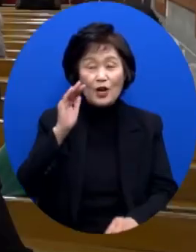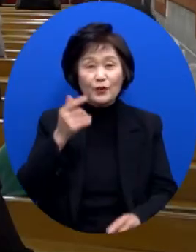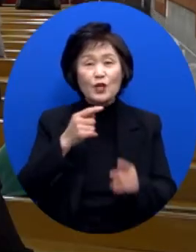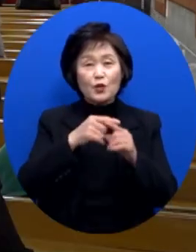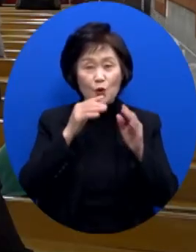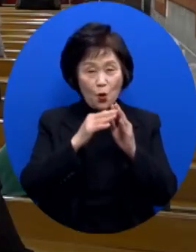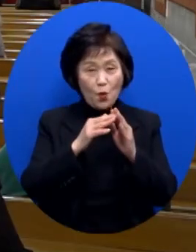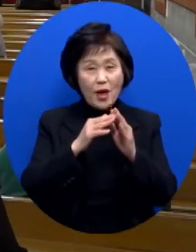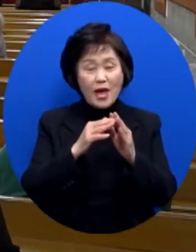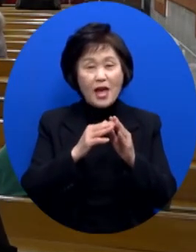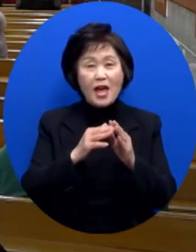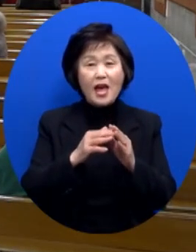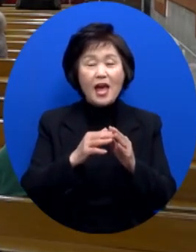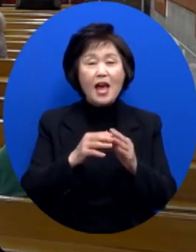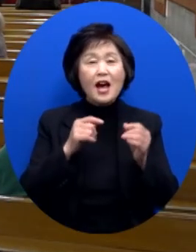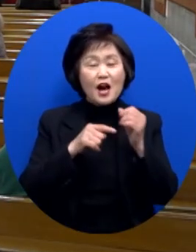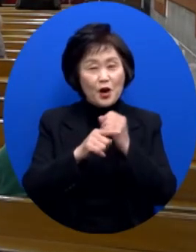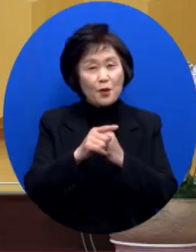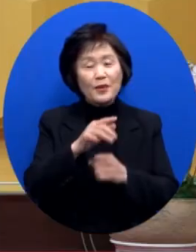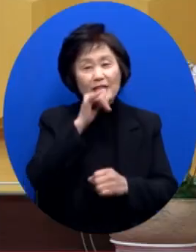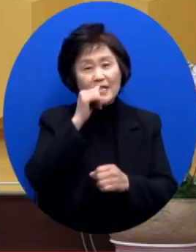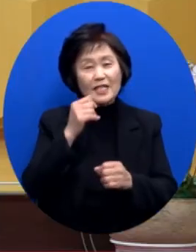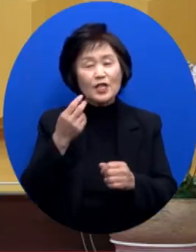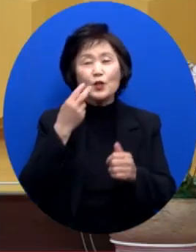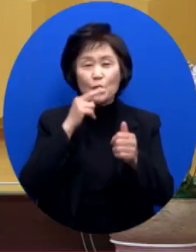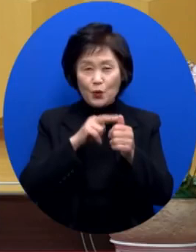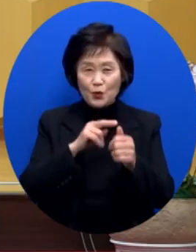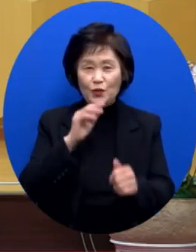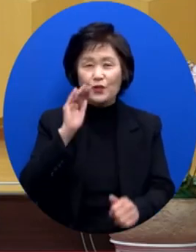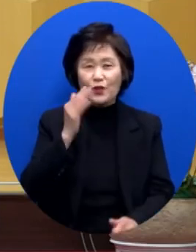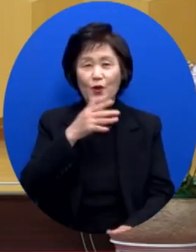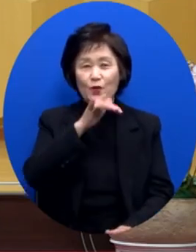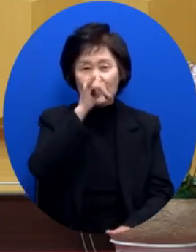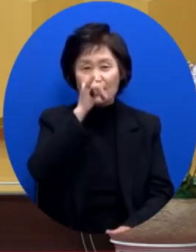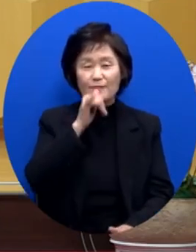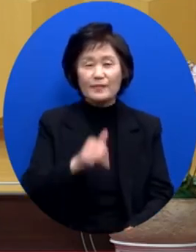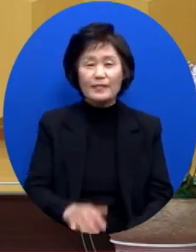얼룩진 한국 교회에 의미 있는 도전이 되고 있습니다. CTS 뉴스 윤희준입니다.